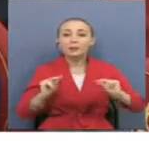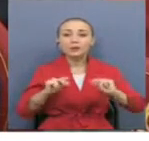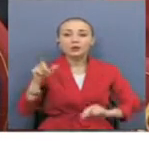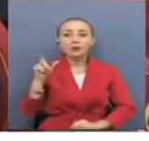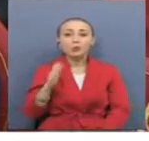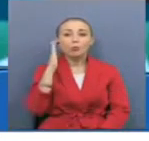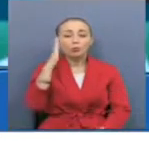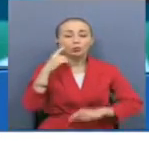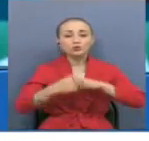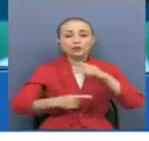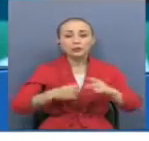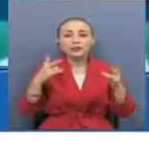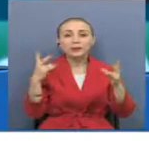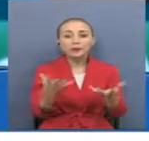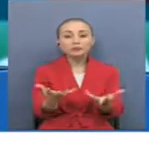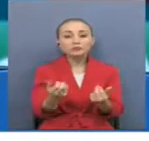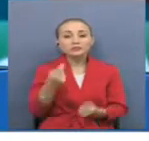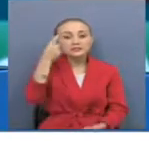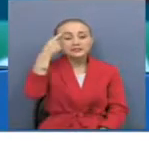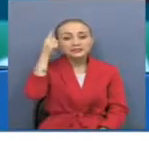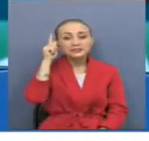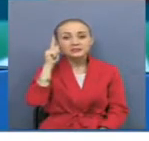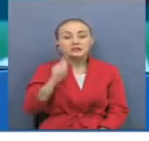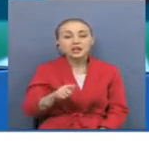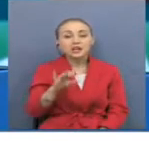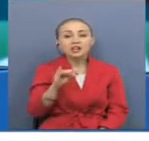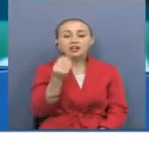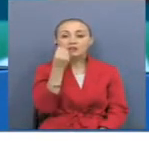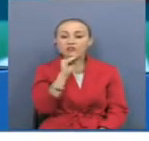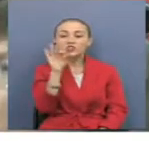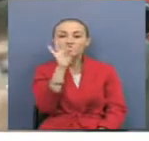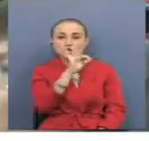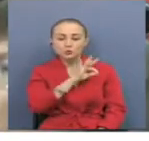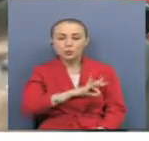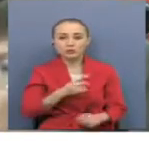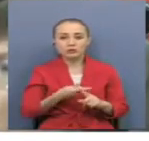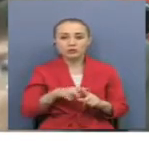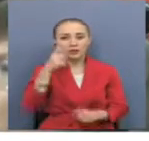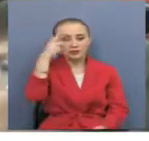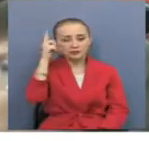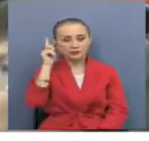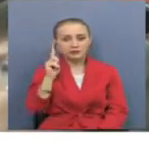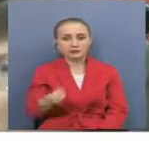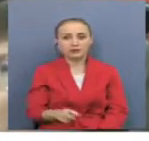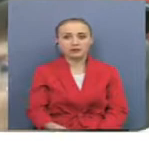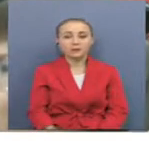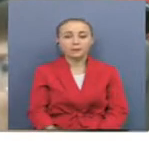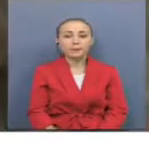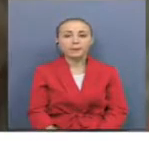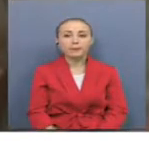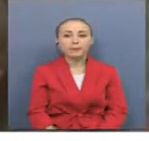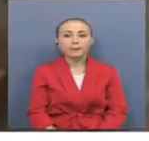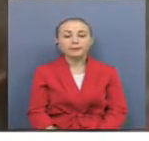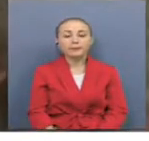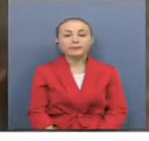пайдасына тиімді жұмсай білуі тиіс. Бұл ретте тамыз айында өткен республикалық конференцияда президент Қасым Жомарт Тоқаев басым 8 бағытты айқындап берді.